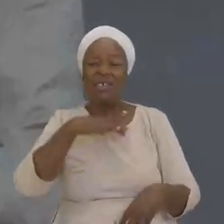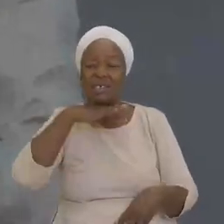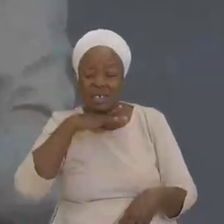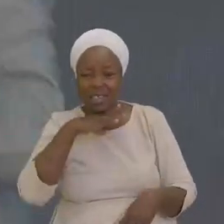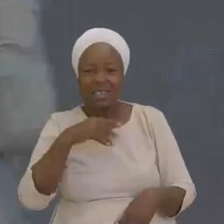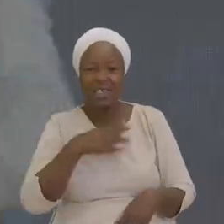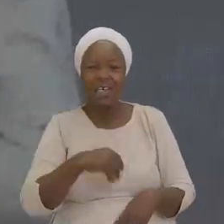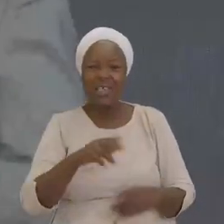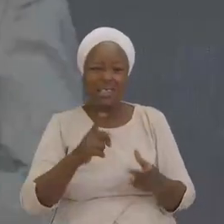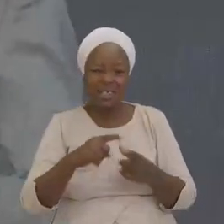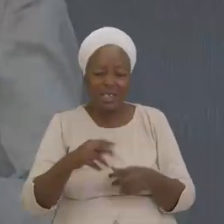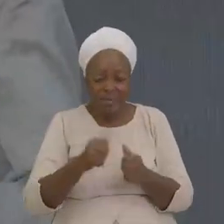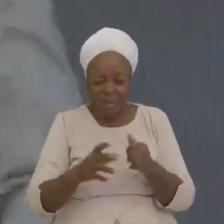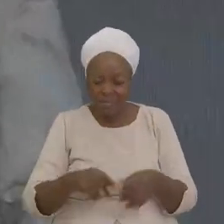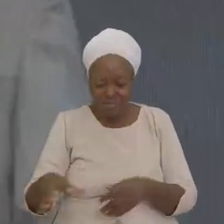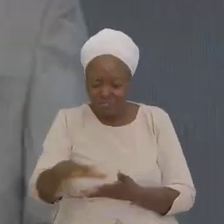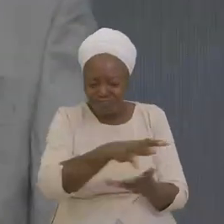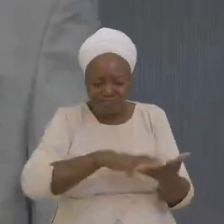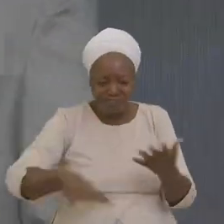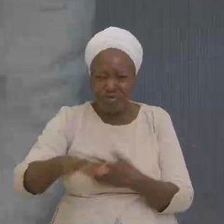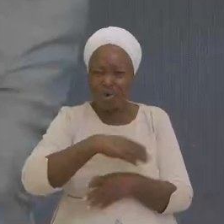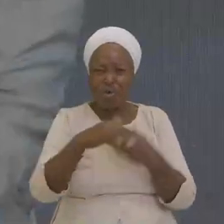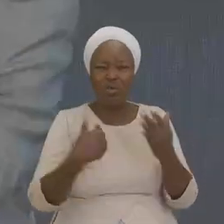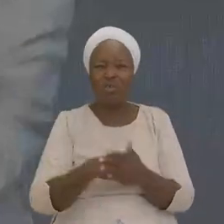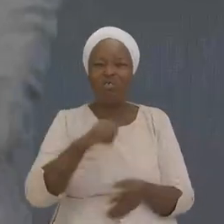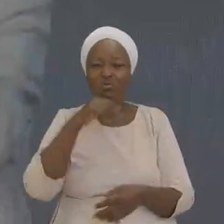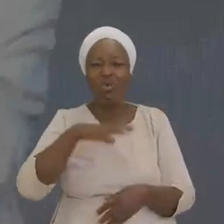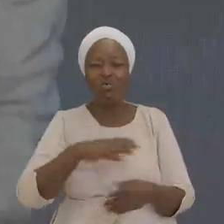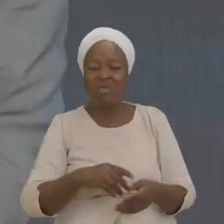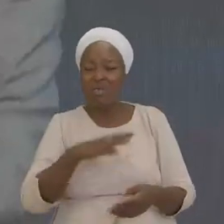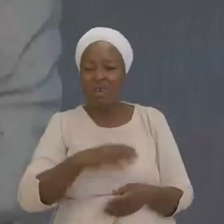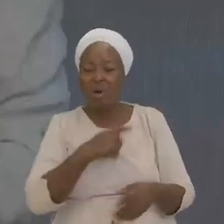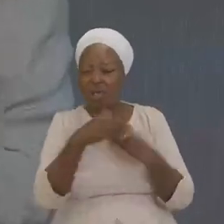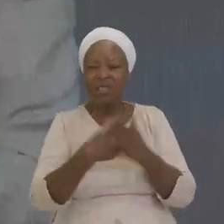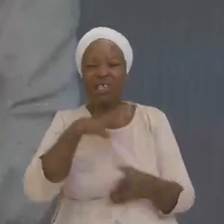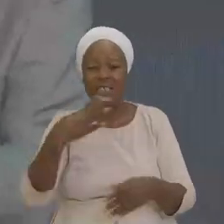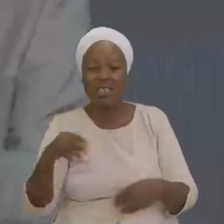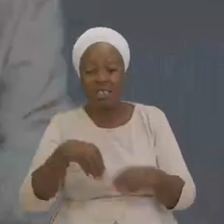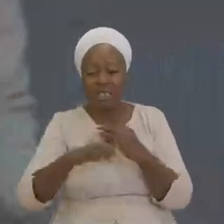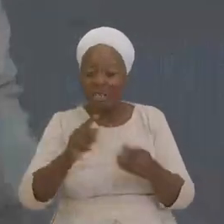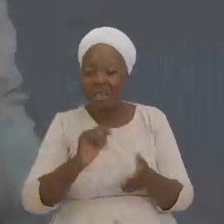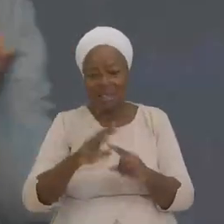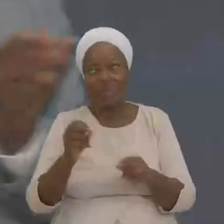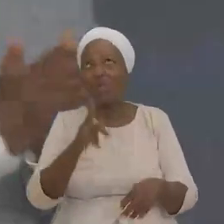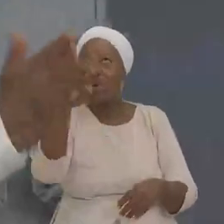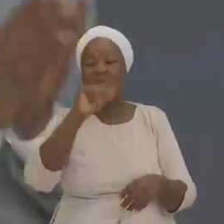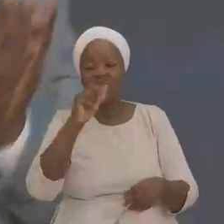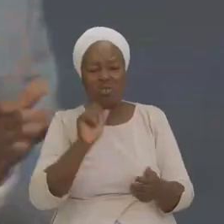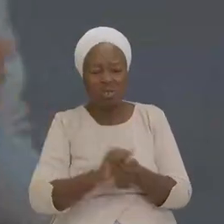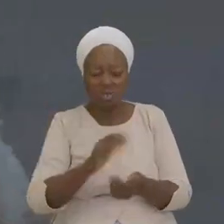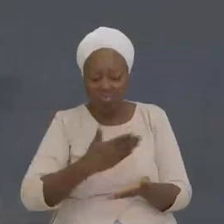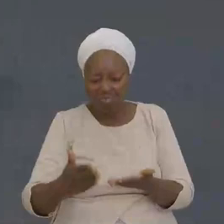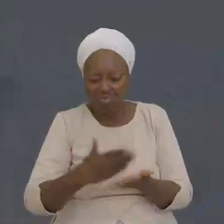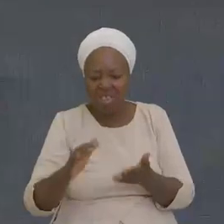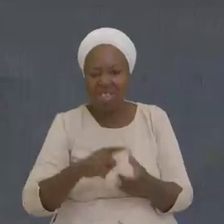Le vieux, l'ancien cœur est si souillé et les habitudes, toutes les impuretés qui se sont